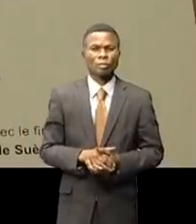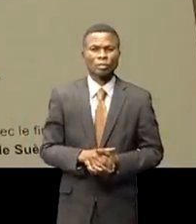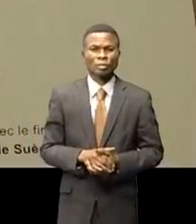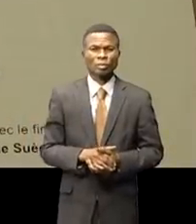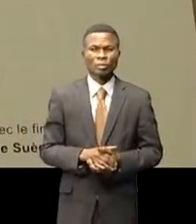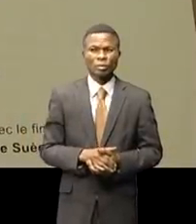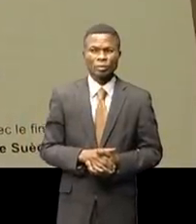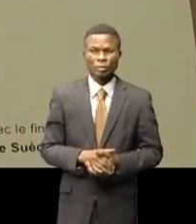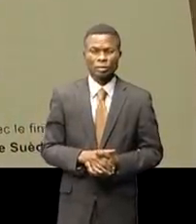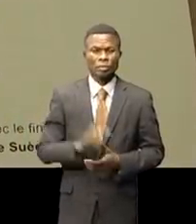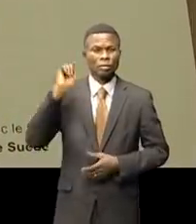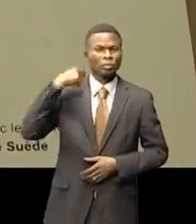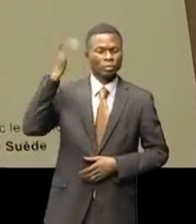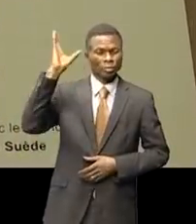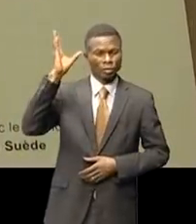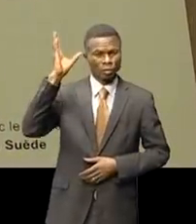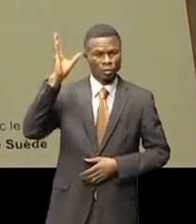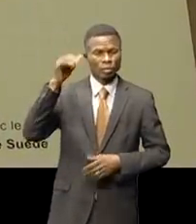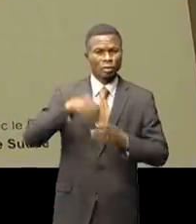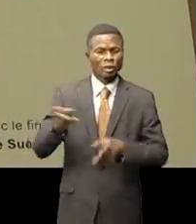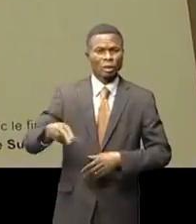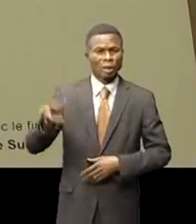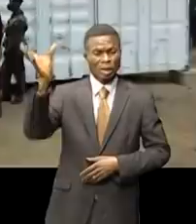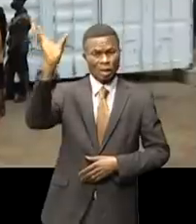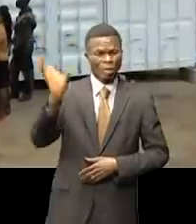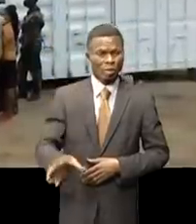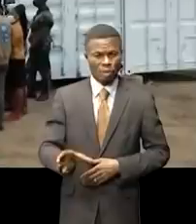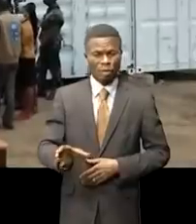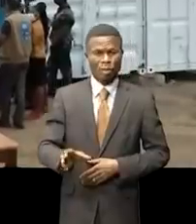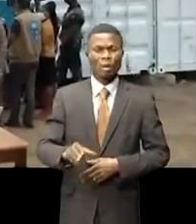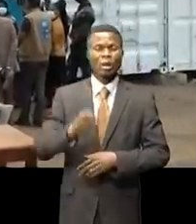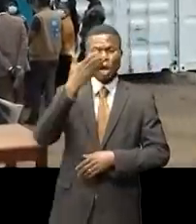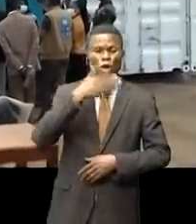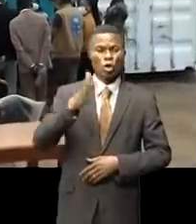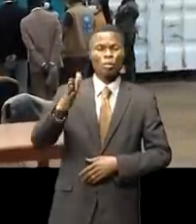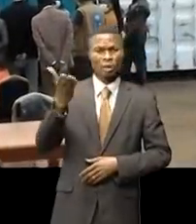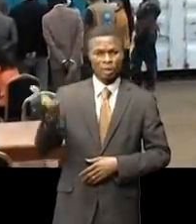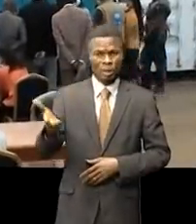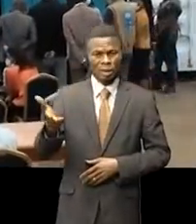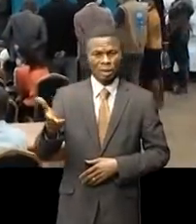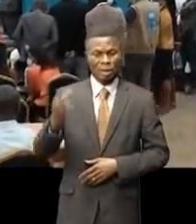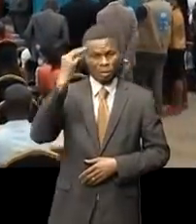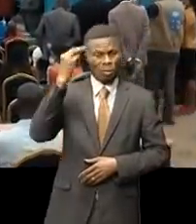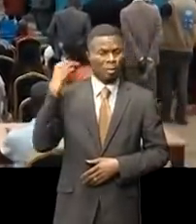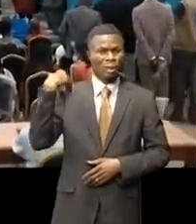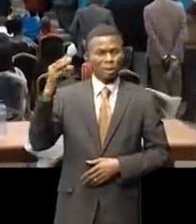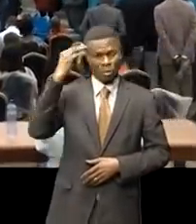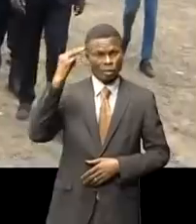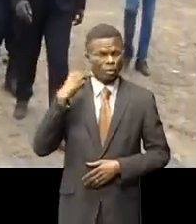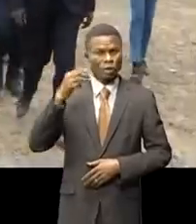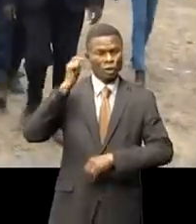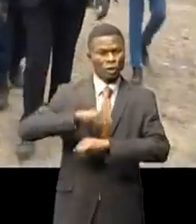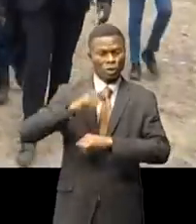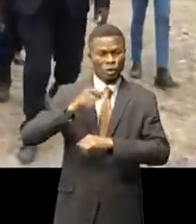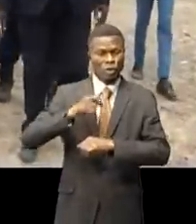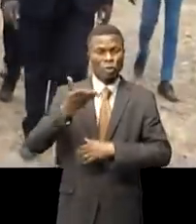la prison de nous ou non doté d'un centre de formation du personnel pénitencier cela ministre d'état ministre de la justice et